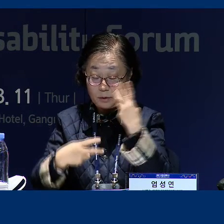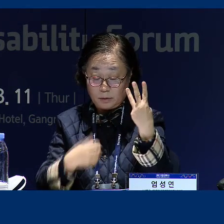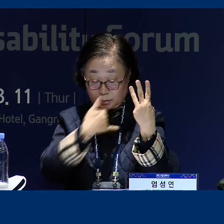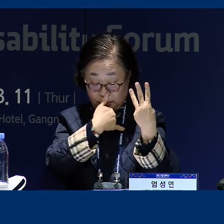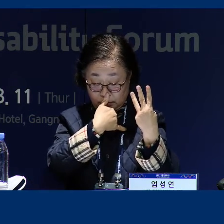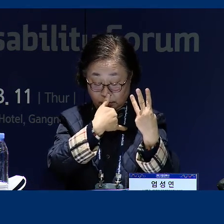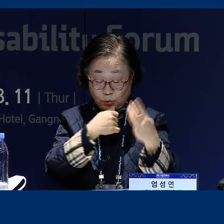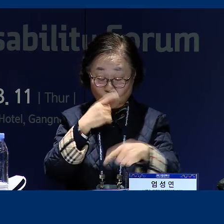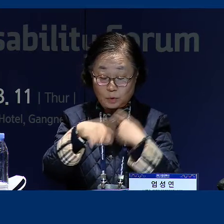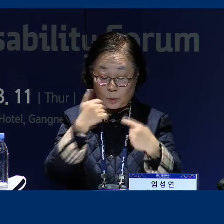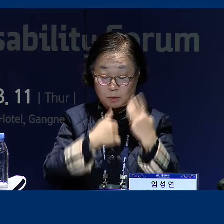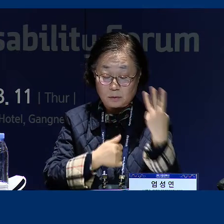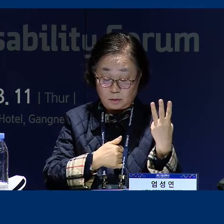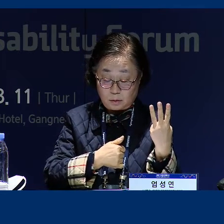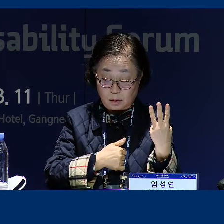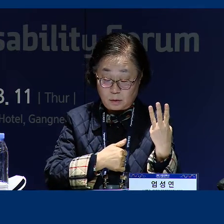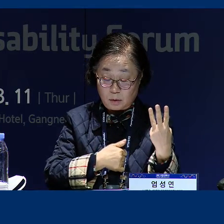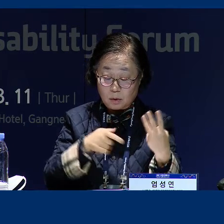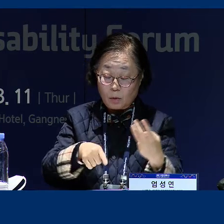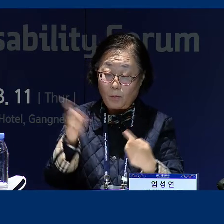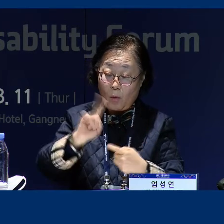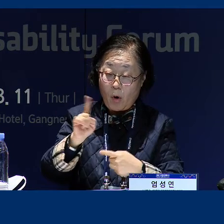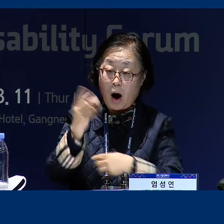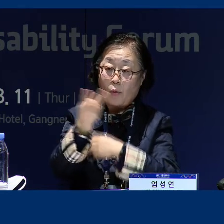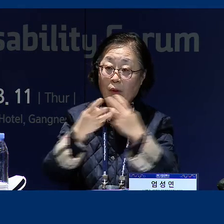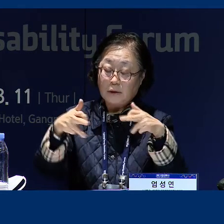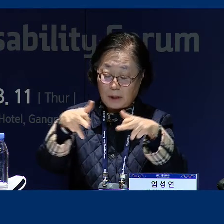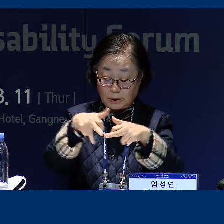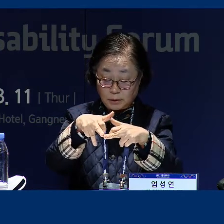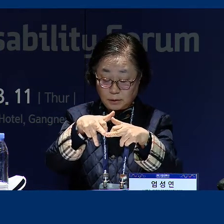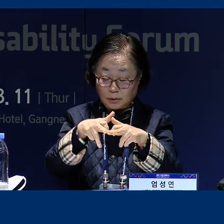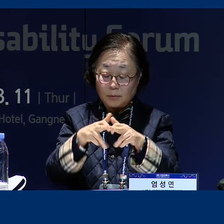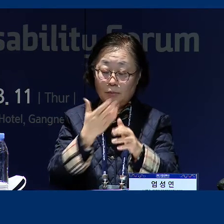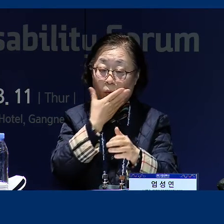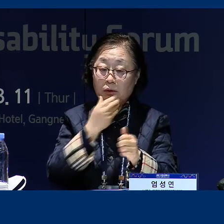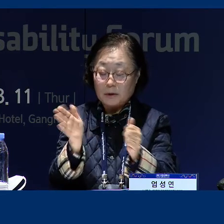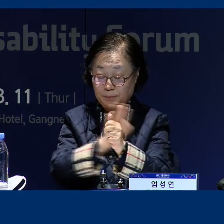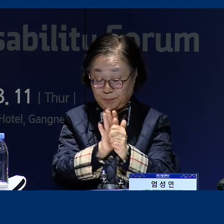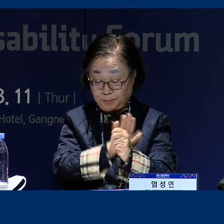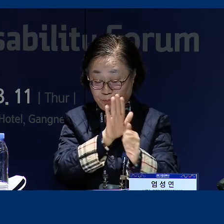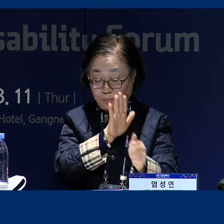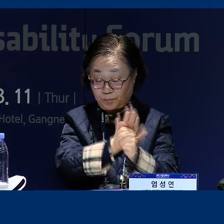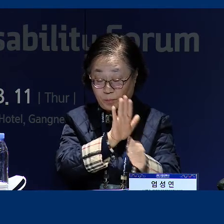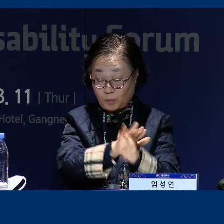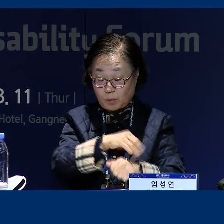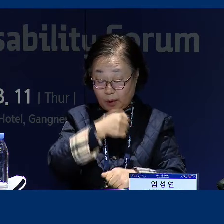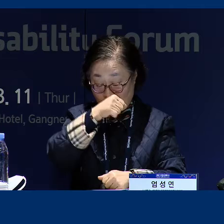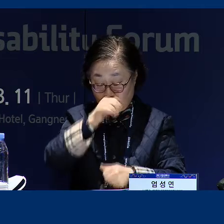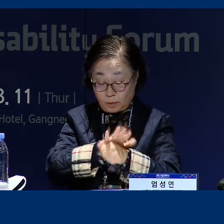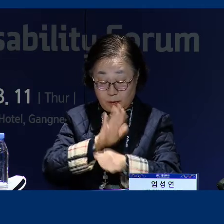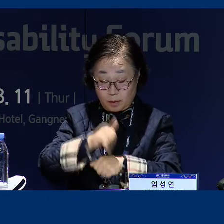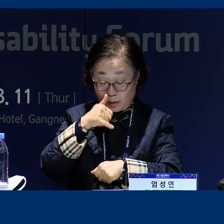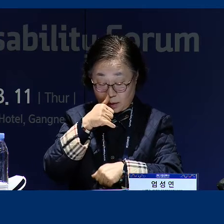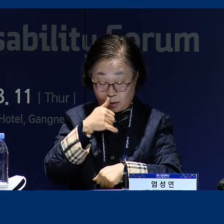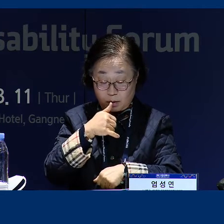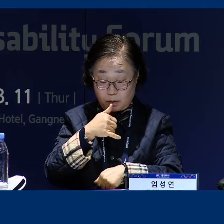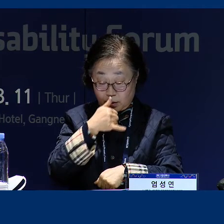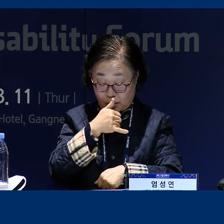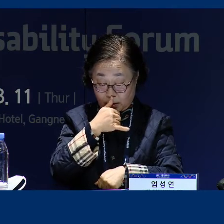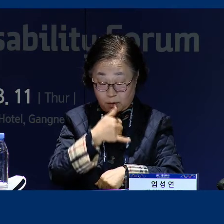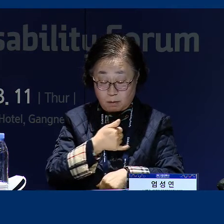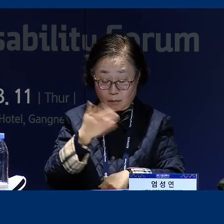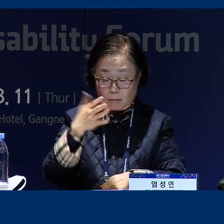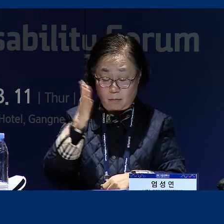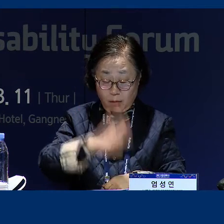2018년부터 강릉 아산병원 등 도내 병원에 수어통역사를 배치하고 있습니다. 하지만 2018년에는 3곳에